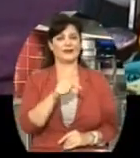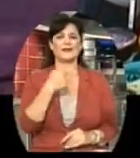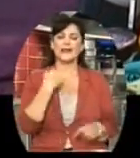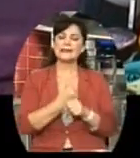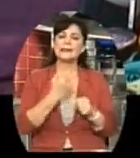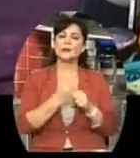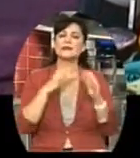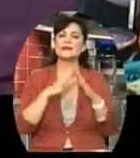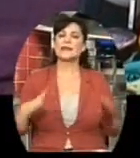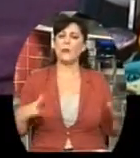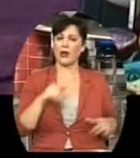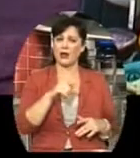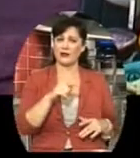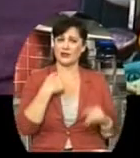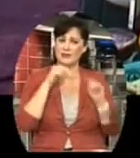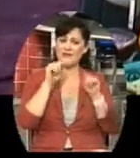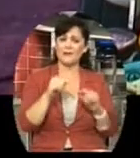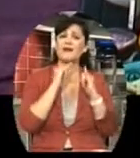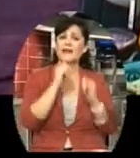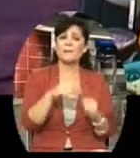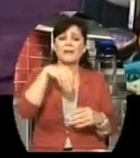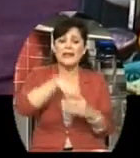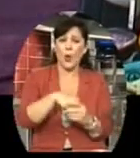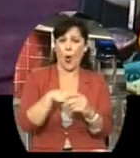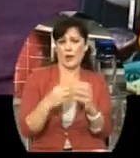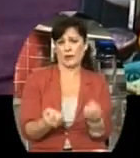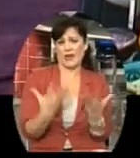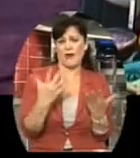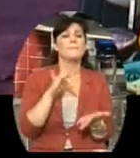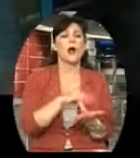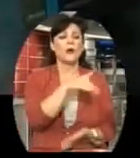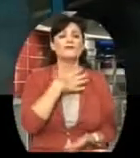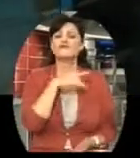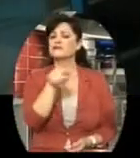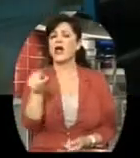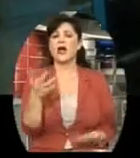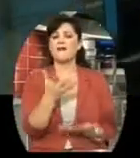צימר, שאנחנו מביאים אותו לתוך הטבע, למקום שאתה תרצה להתעורר בו בבוקר.